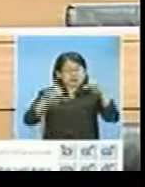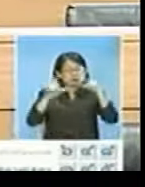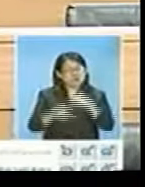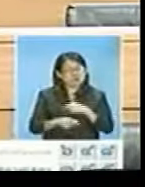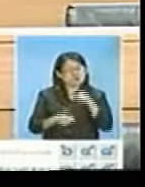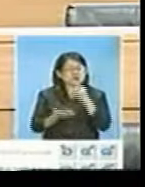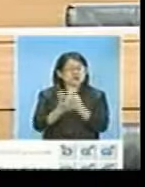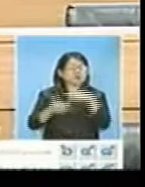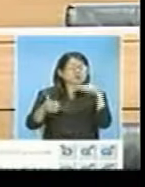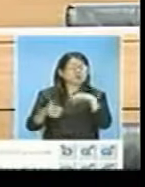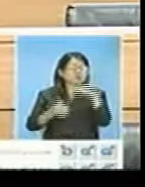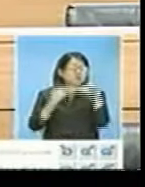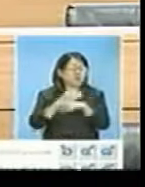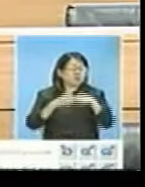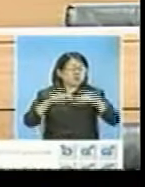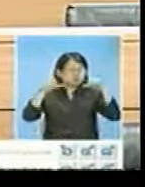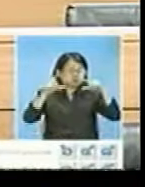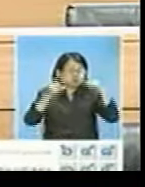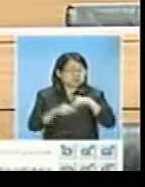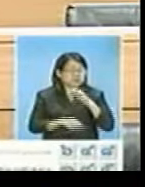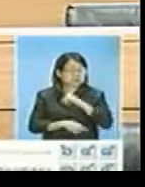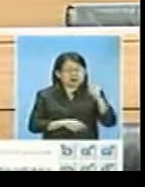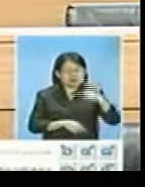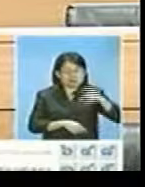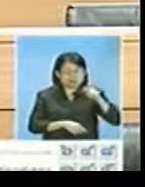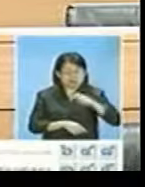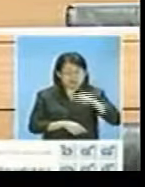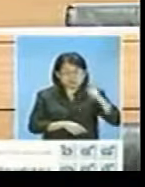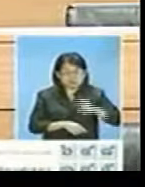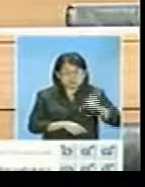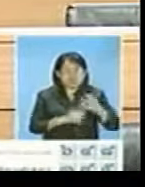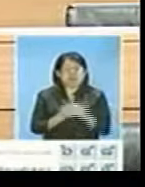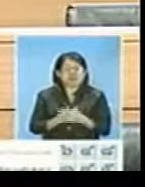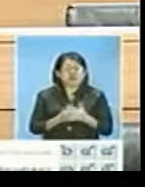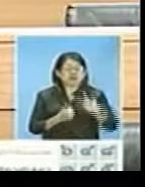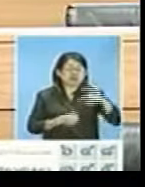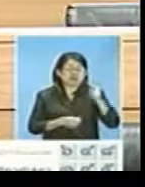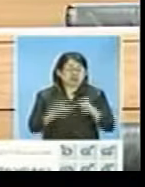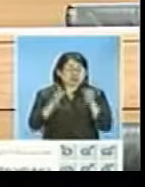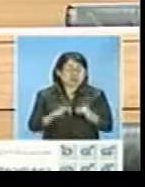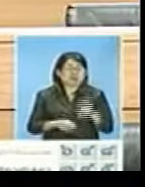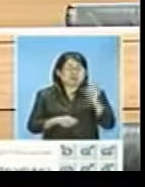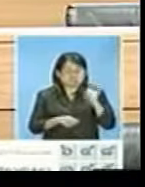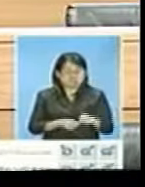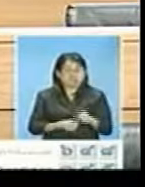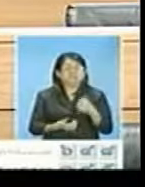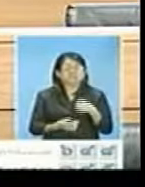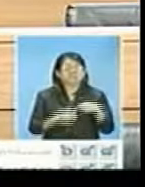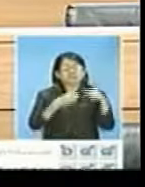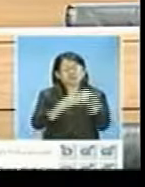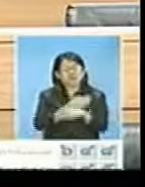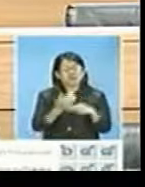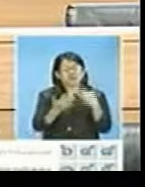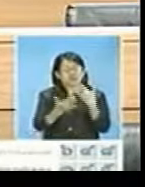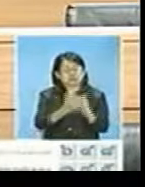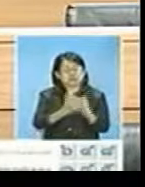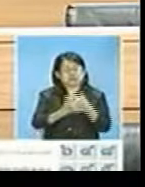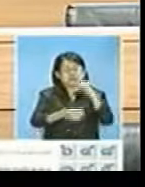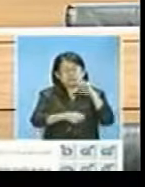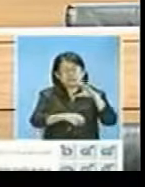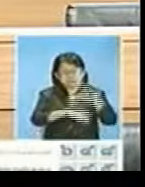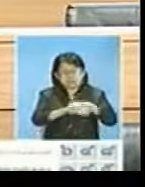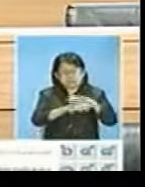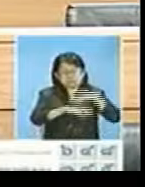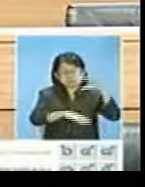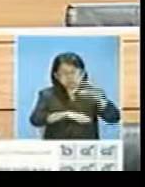ริตและต้องพิสูจน์กันในศาลและในที่สุดก็ตัดสินว่าทุจริตแล้วก็จำคุกถูกจำคุกซึ่งมีปัญหาที่